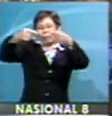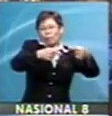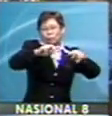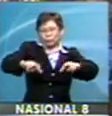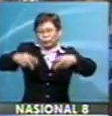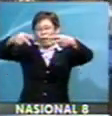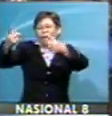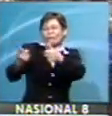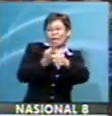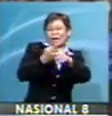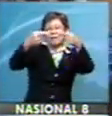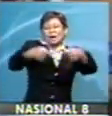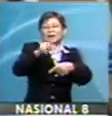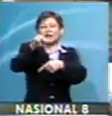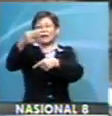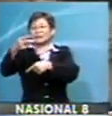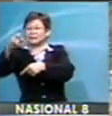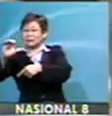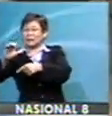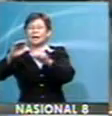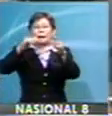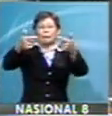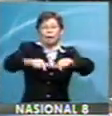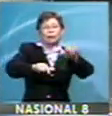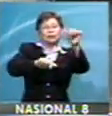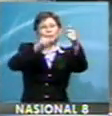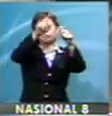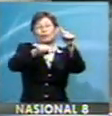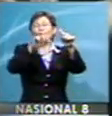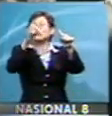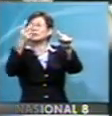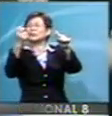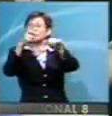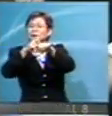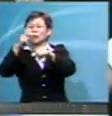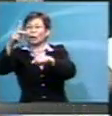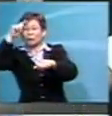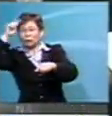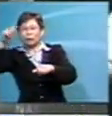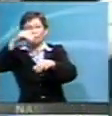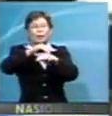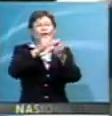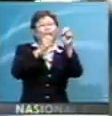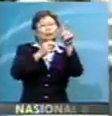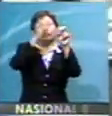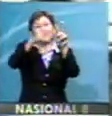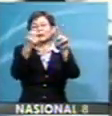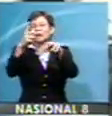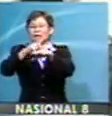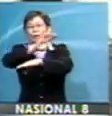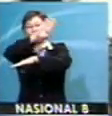separuh akhir pertama menentang THT akan berlangsung pada 10 disember di Kuala Terengganu dan perlawanan timbal balik pada 12 disember di bukit